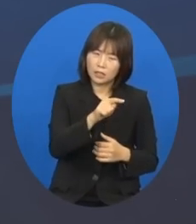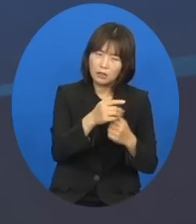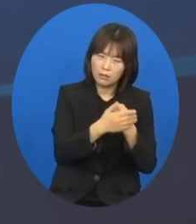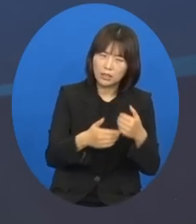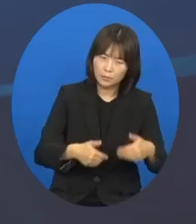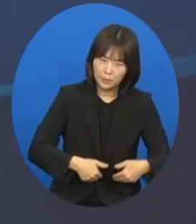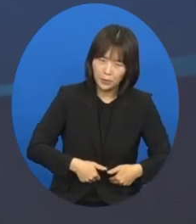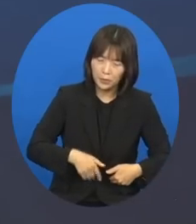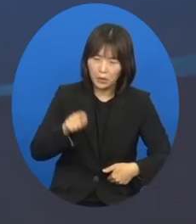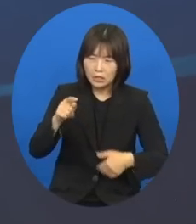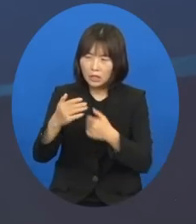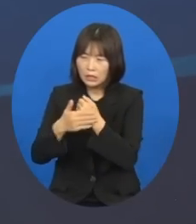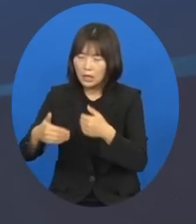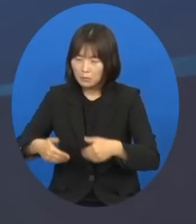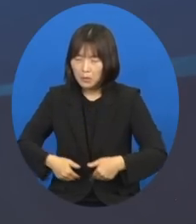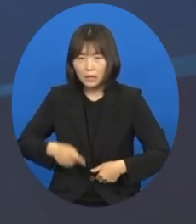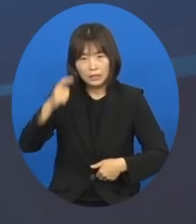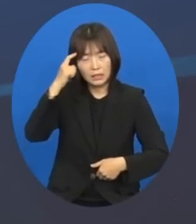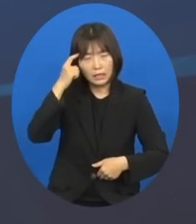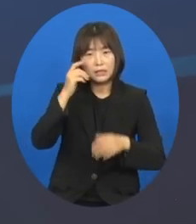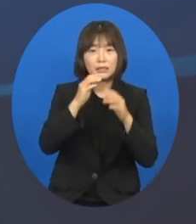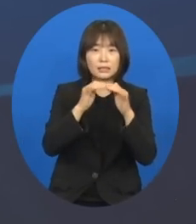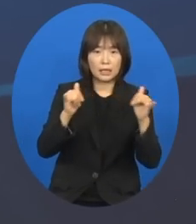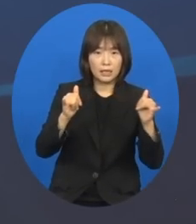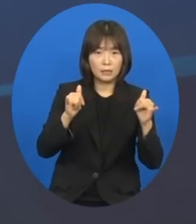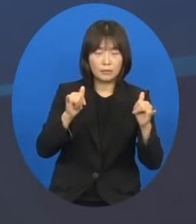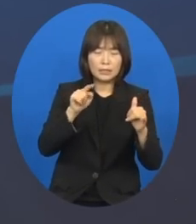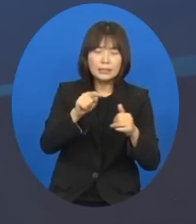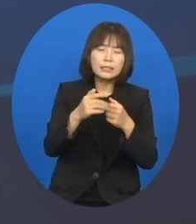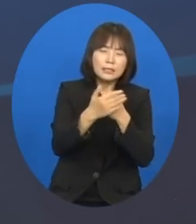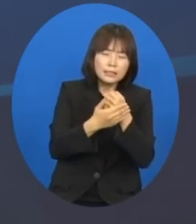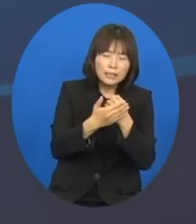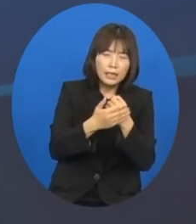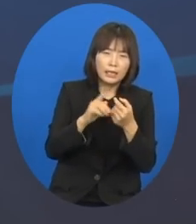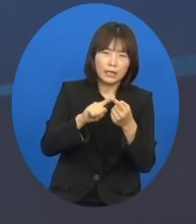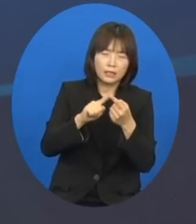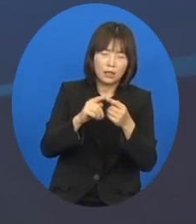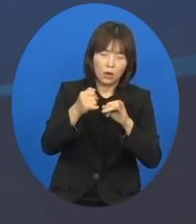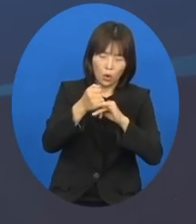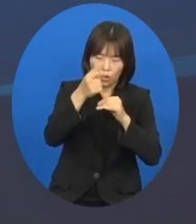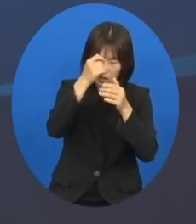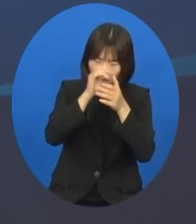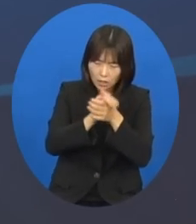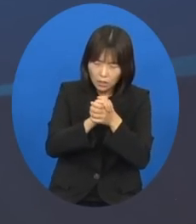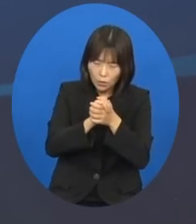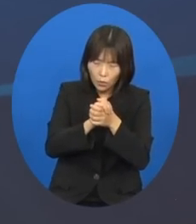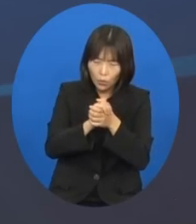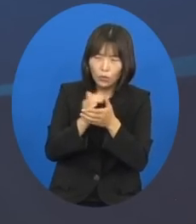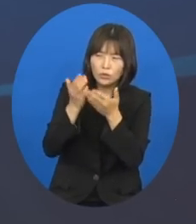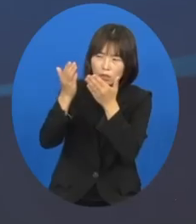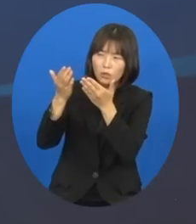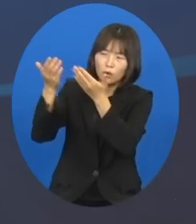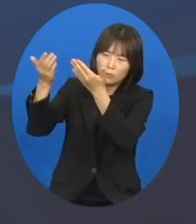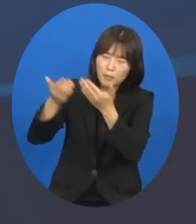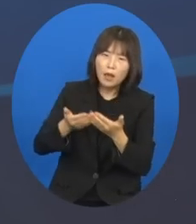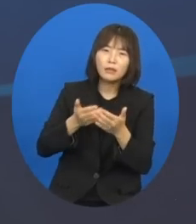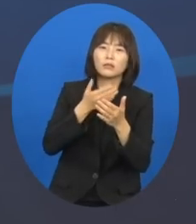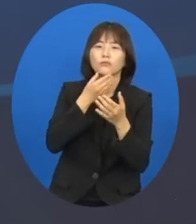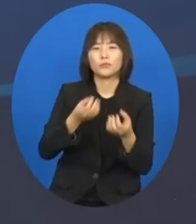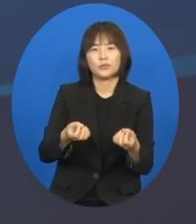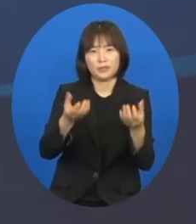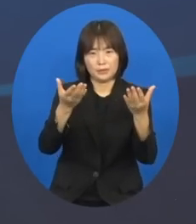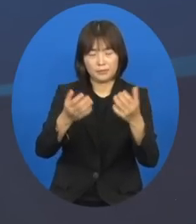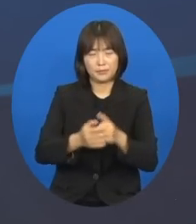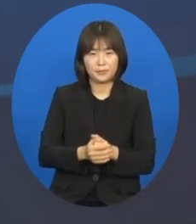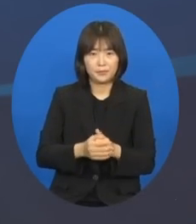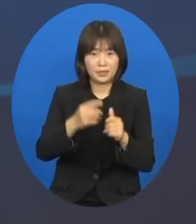은혜가 필요하다 생각되시는 분은 꼭 그 은혜를 오늘 찾아서 기도하시고 받으시기를 축복합니다 첫 번째